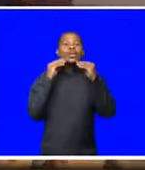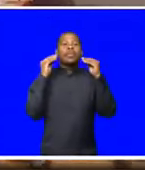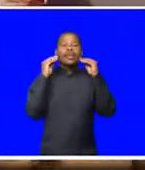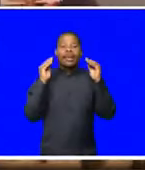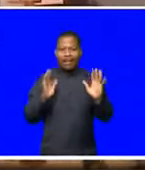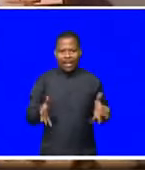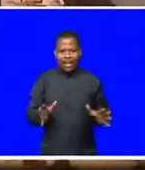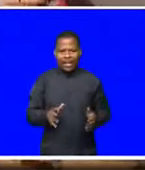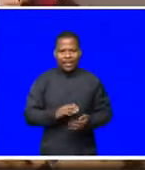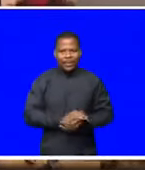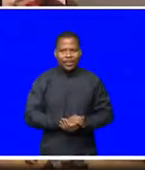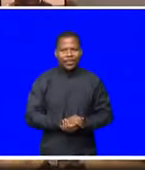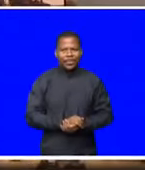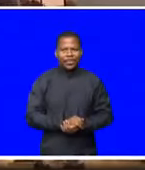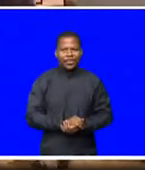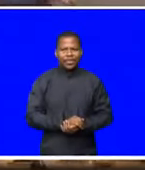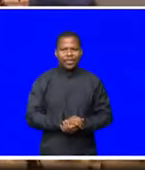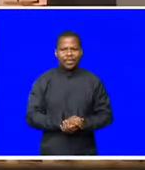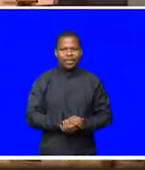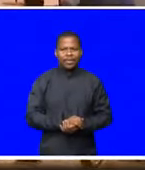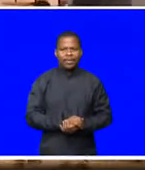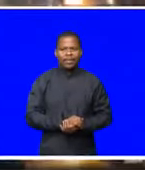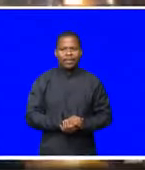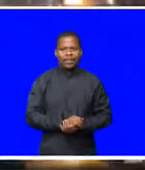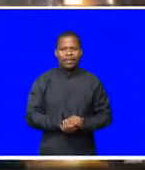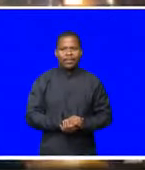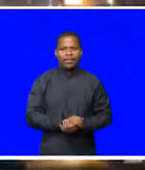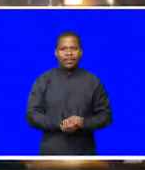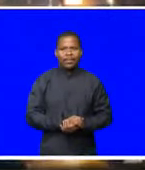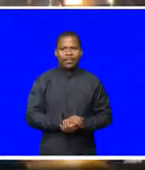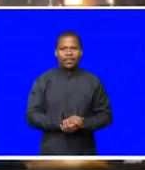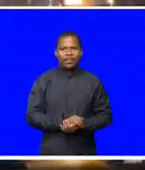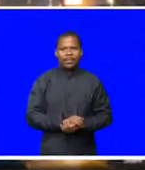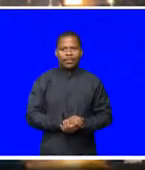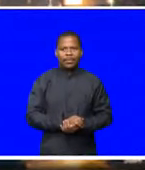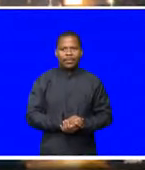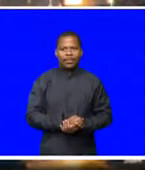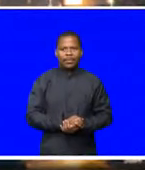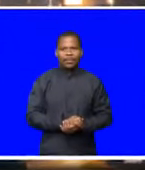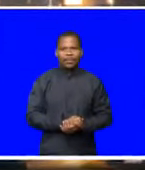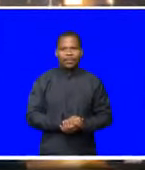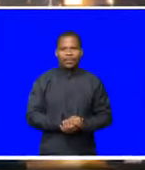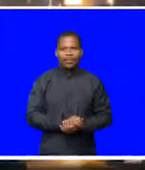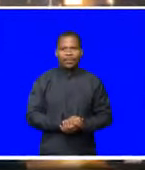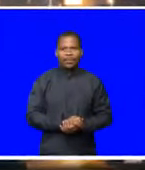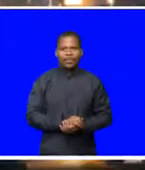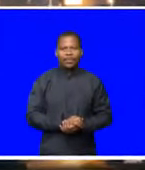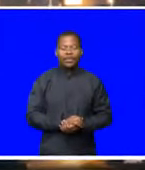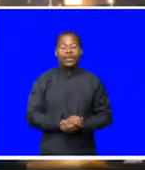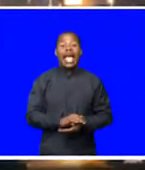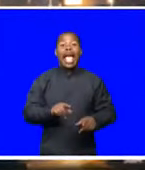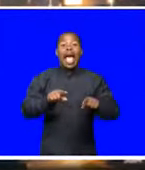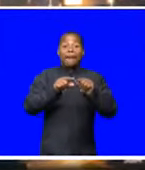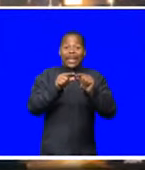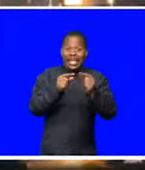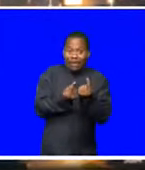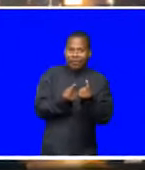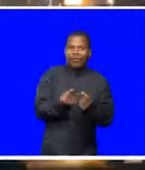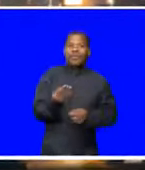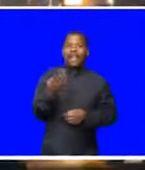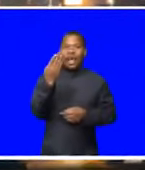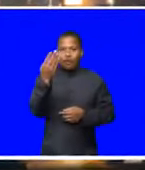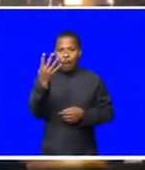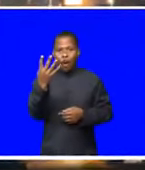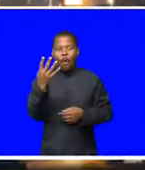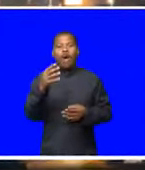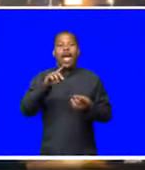kanzi umbiki uhlanganiswe ngufabrice Msonera embabane. Kazi-ke kutelibhola letinyawo baceceshile abane bamacembu lamane lalwela